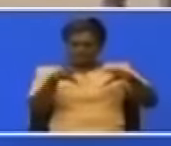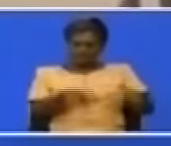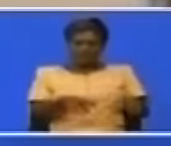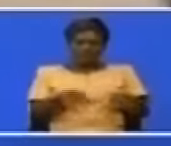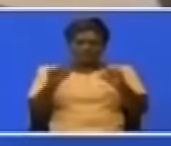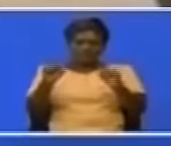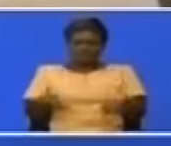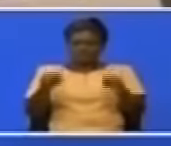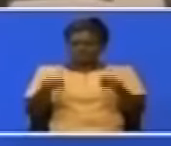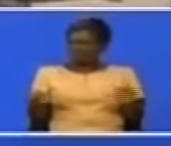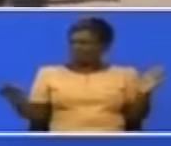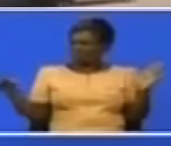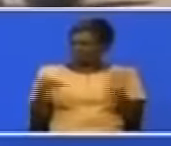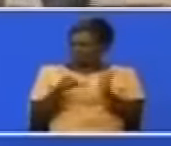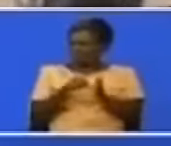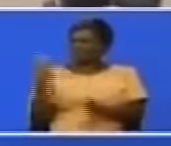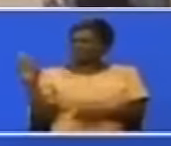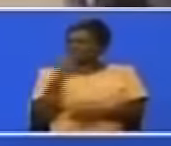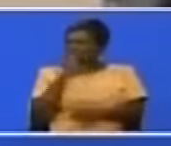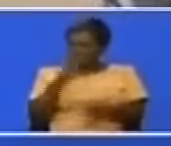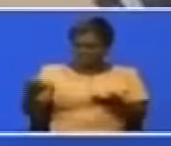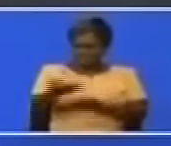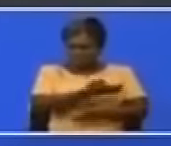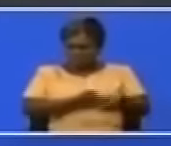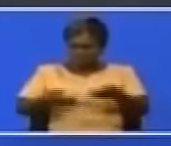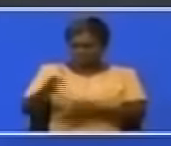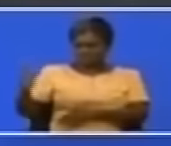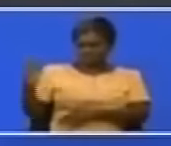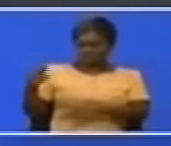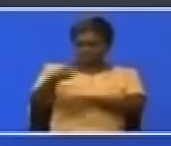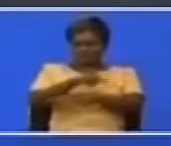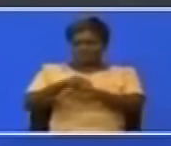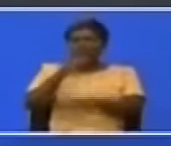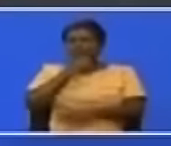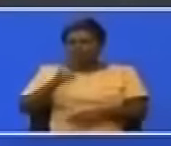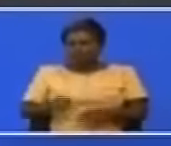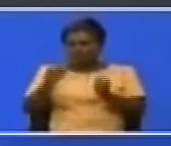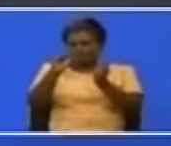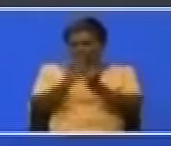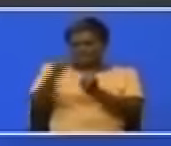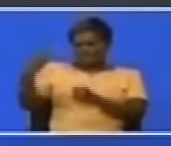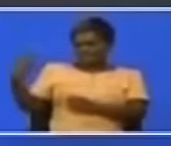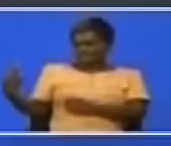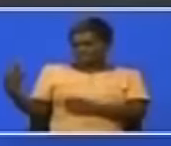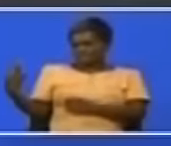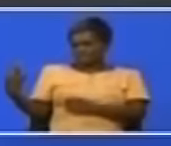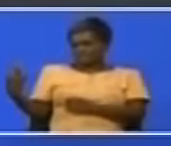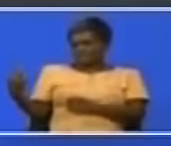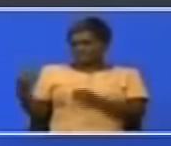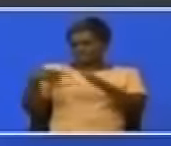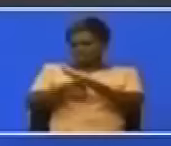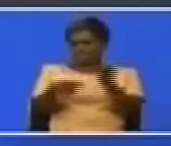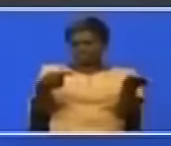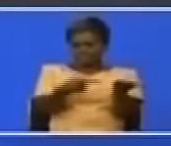huenda kikaja kuwa hatari kwa uchumi na usalama wa nchi. Mtu ambaye ako na miaka 13 aingia kwa chuo cha